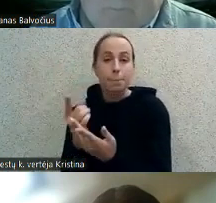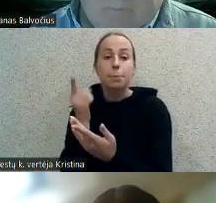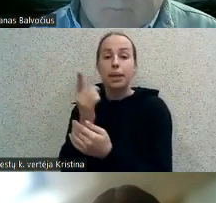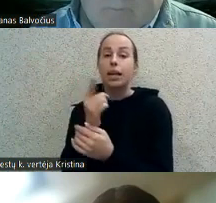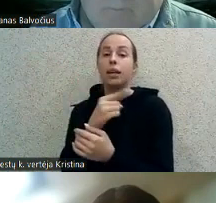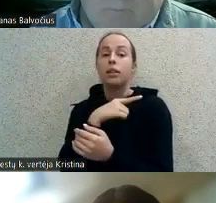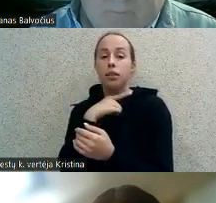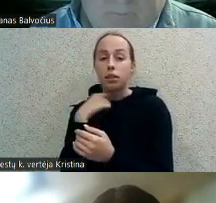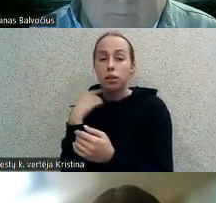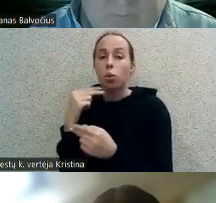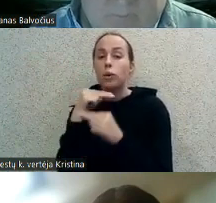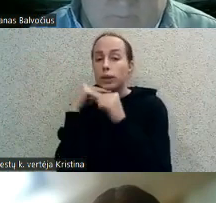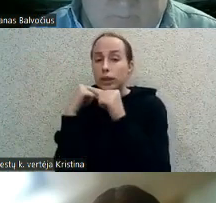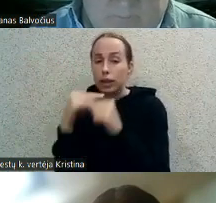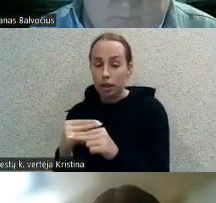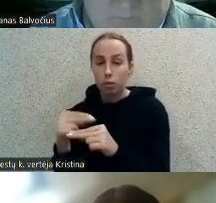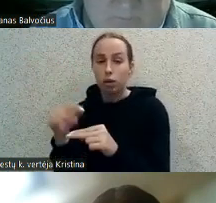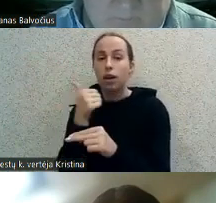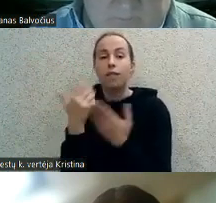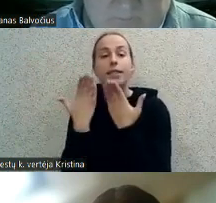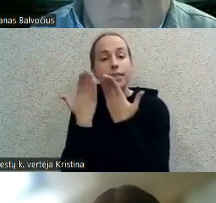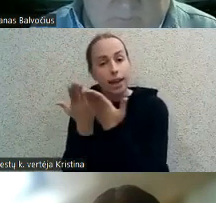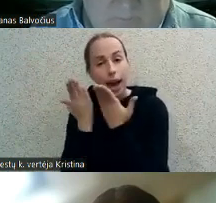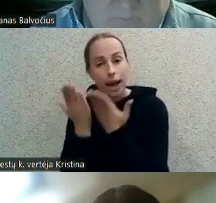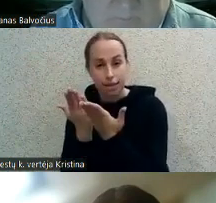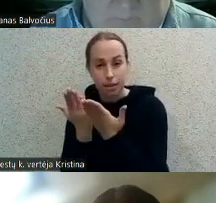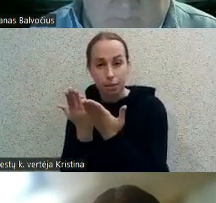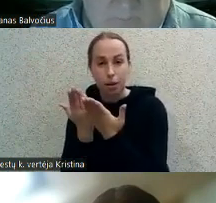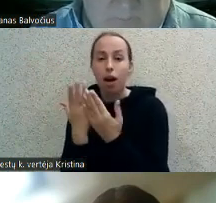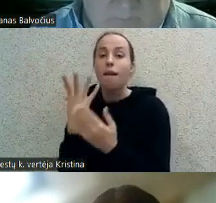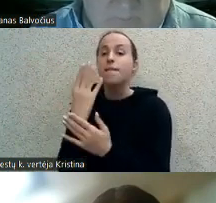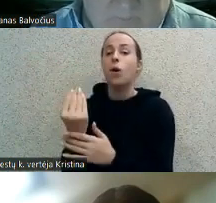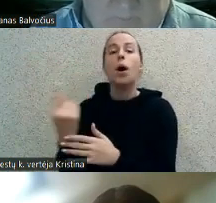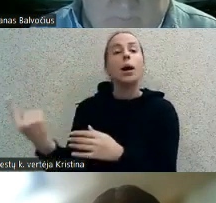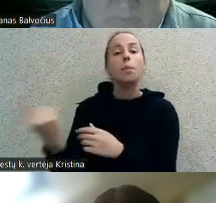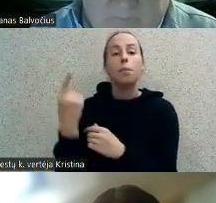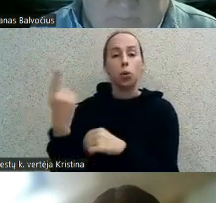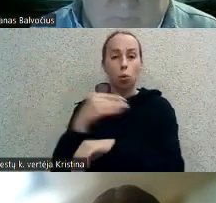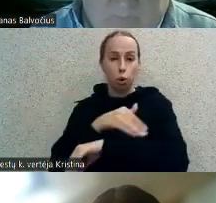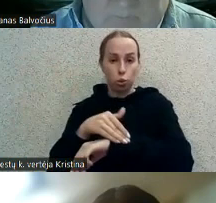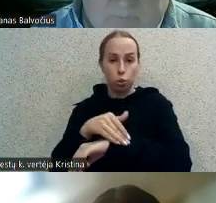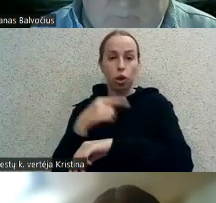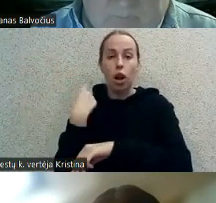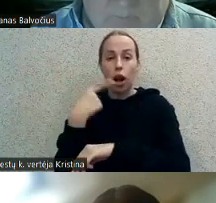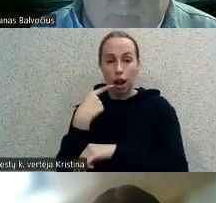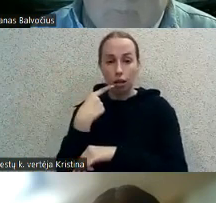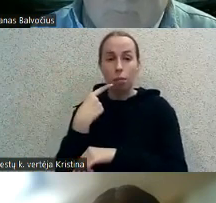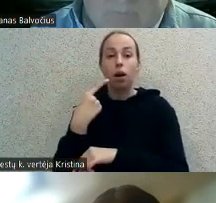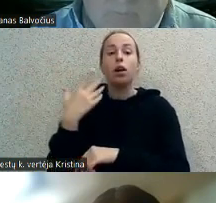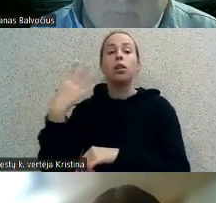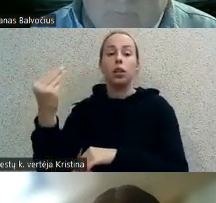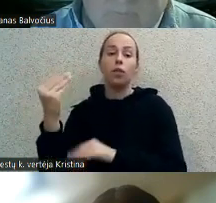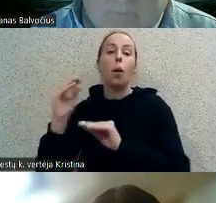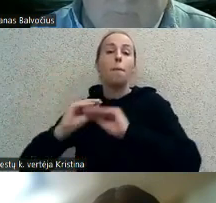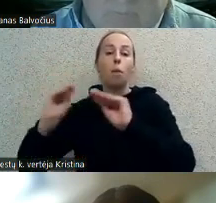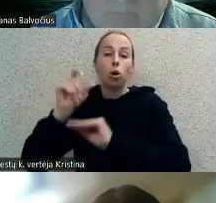skiria skaitymui, tačiau kadangi tai yra pirmoji užsienio kalba, tai mokiniai skaito